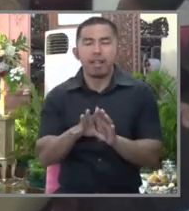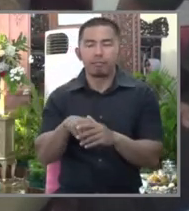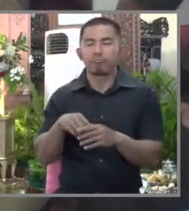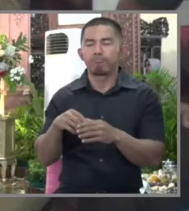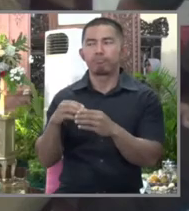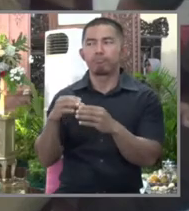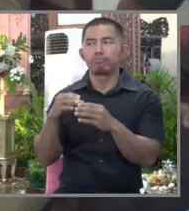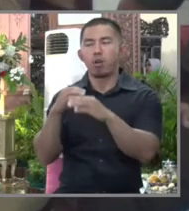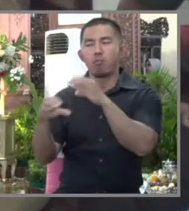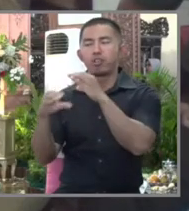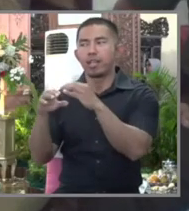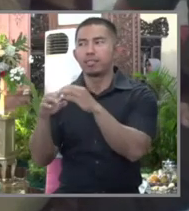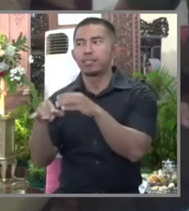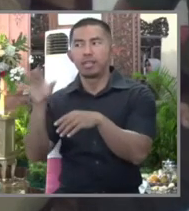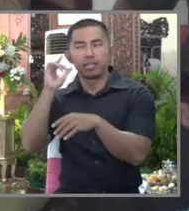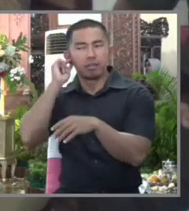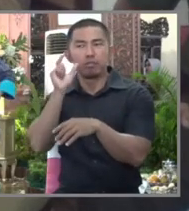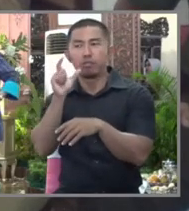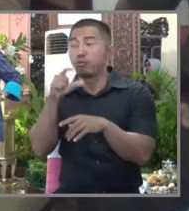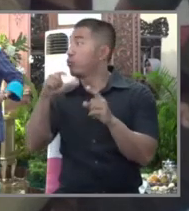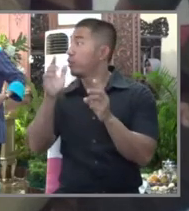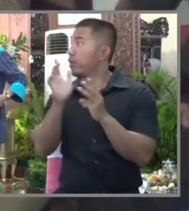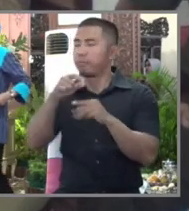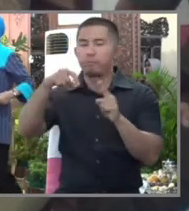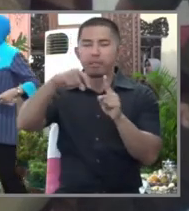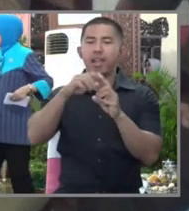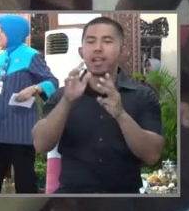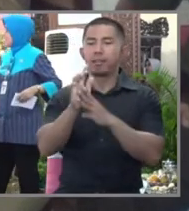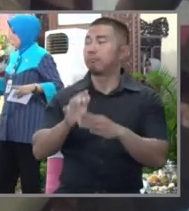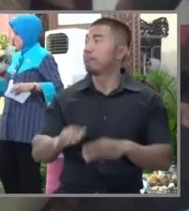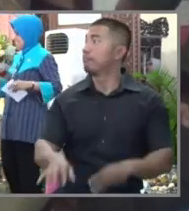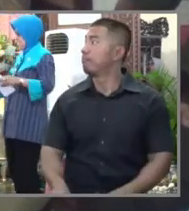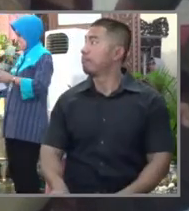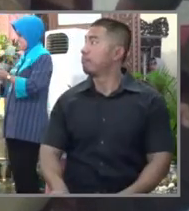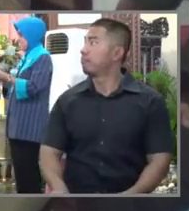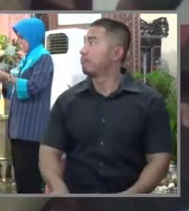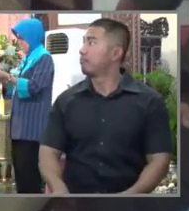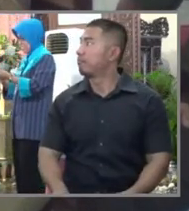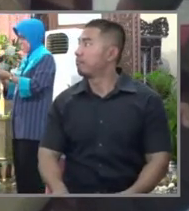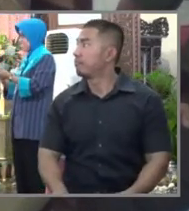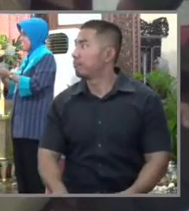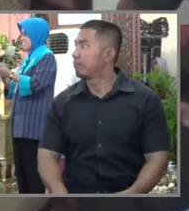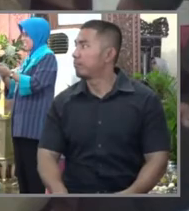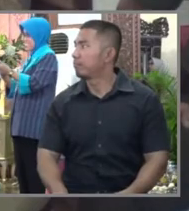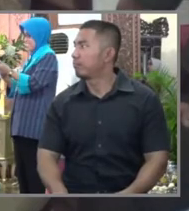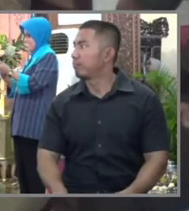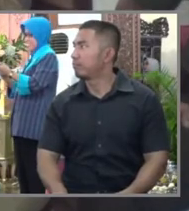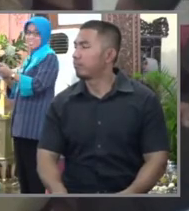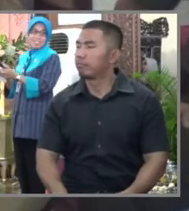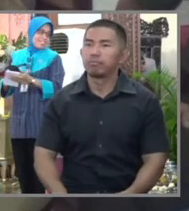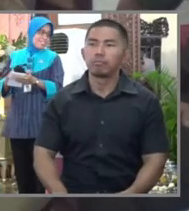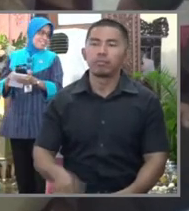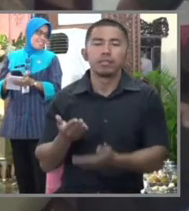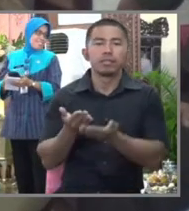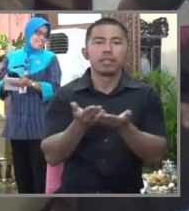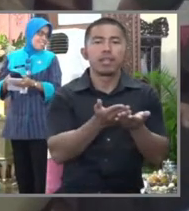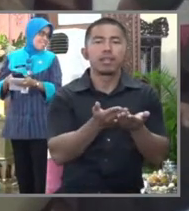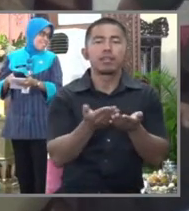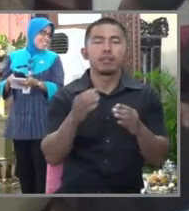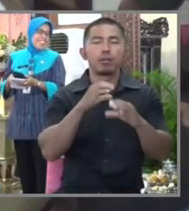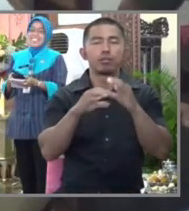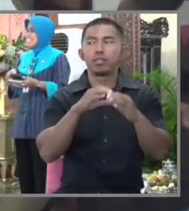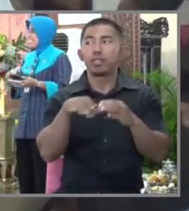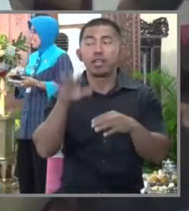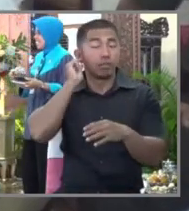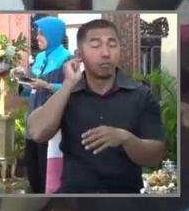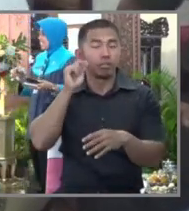Ya. Yeah. Ya, yeah, sentranya gawinan sih, nek wis oke. Sentranya udah banyak. Jenengan mereka konsultasi, jalur nomor